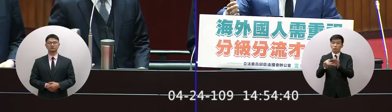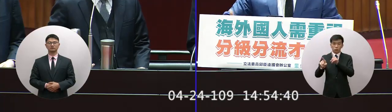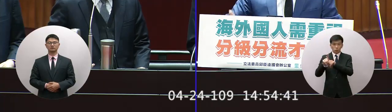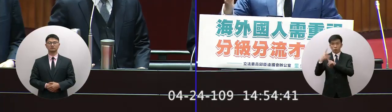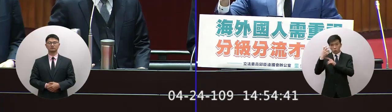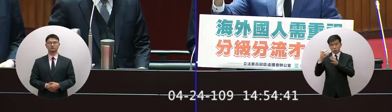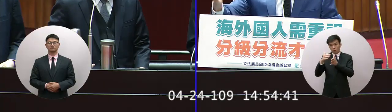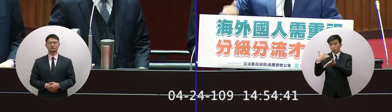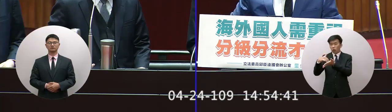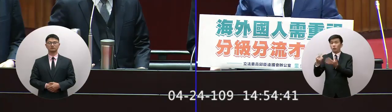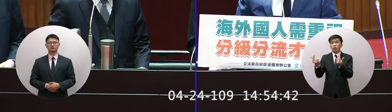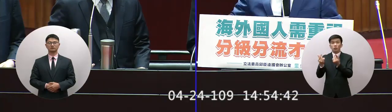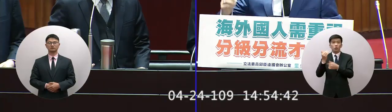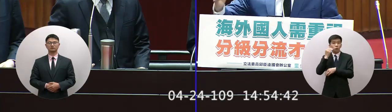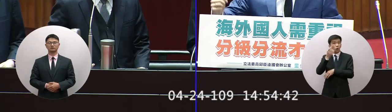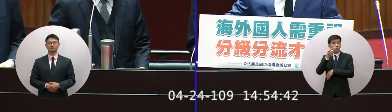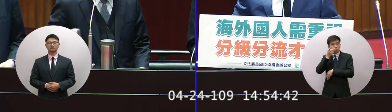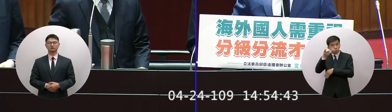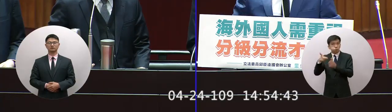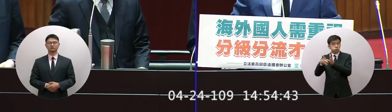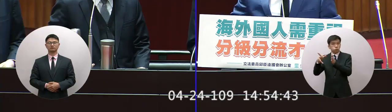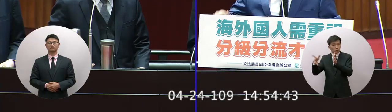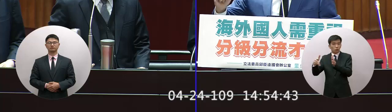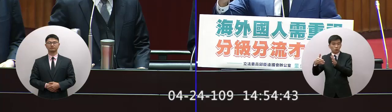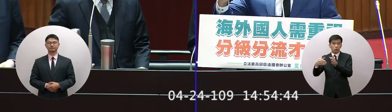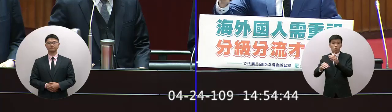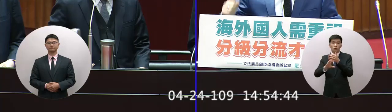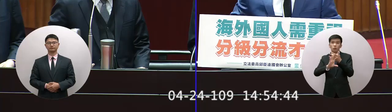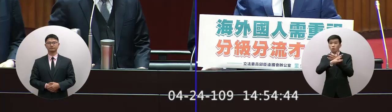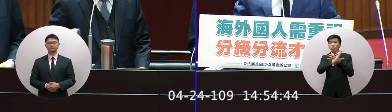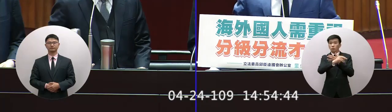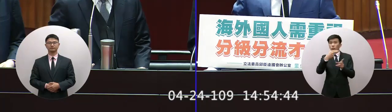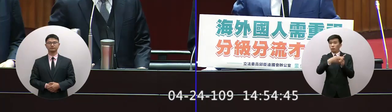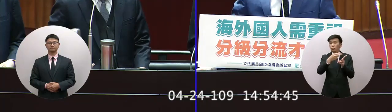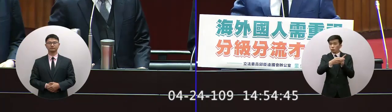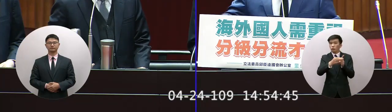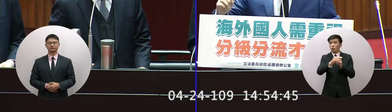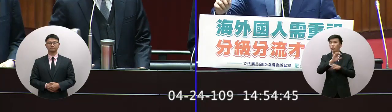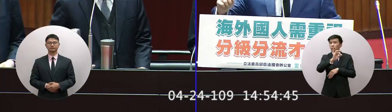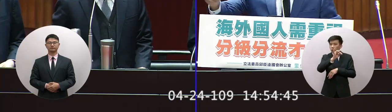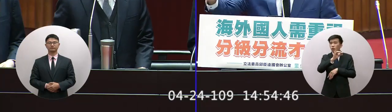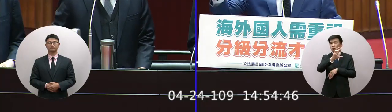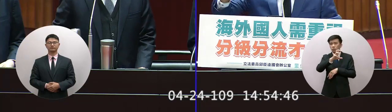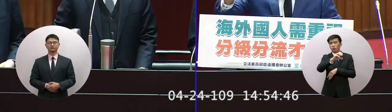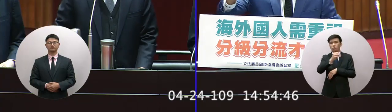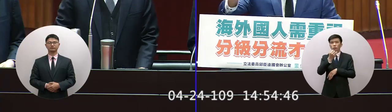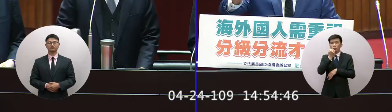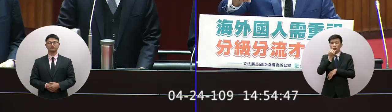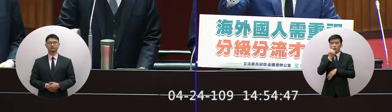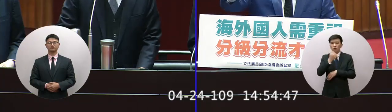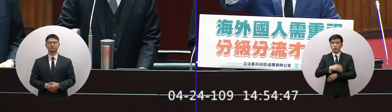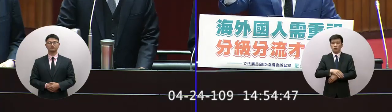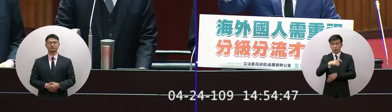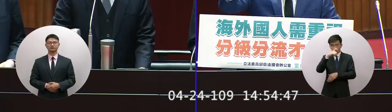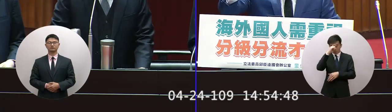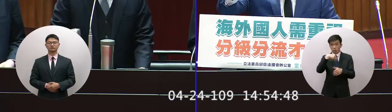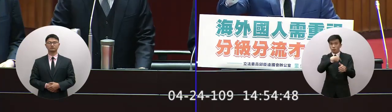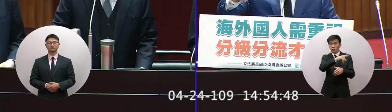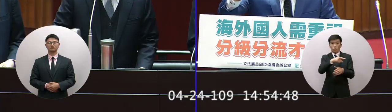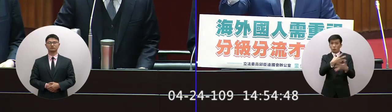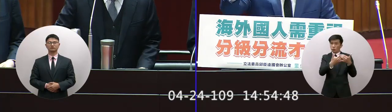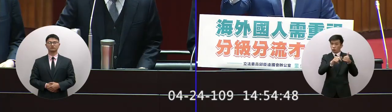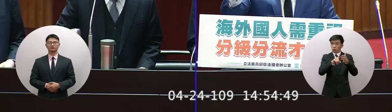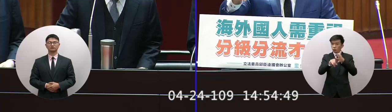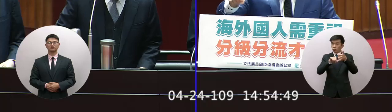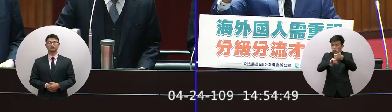方式，譬如说一个月你就提供海外100万片，还是说80万片都没有关系，各个让他们实名制在网络上直